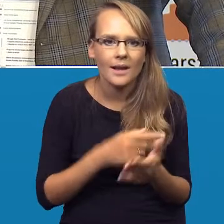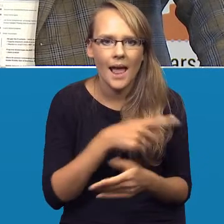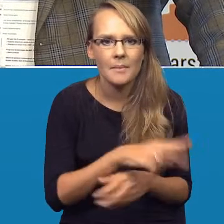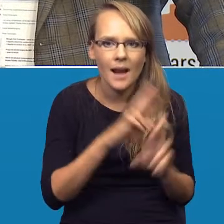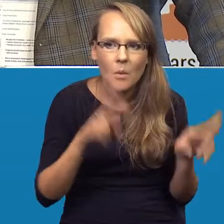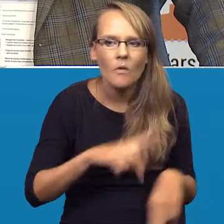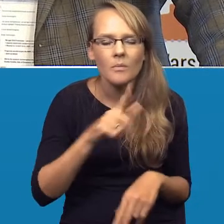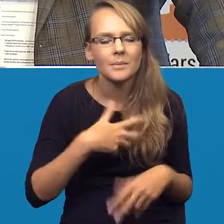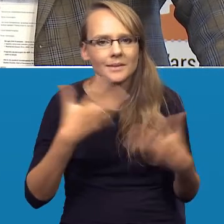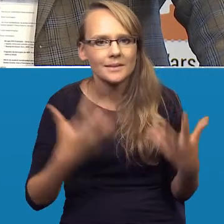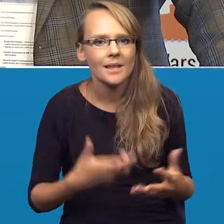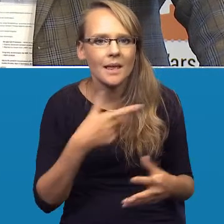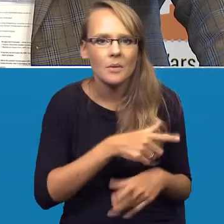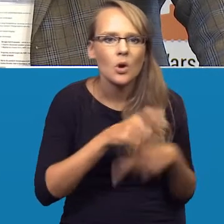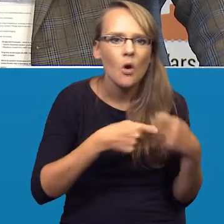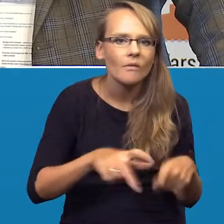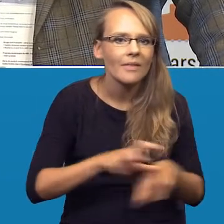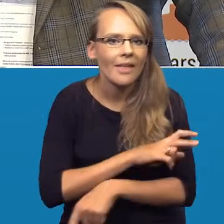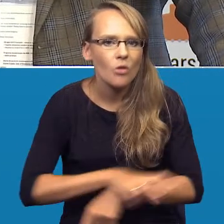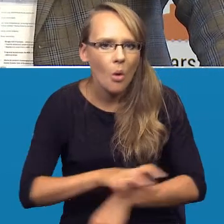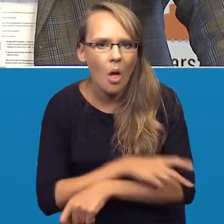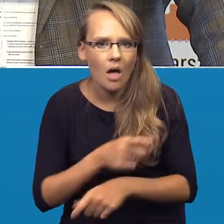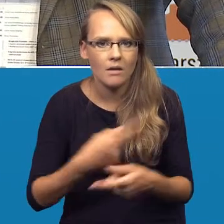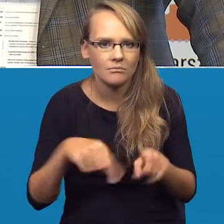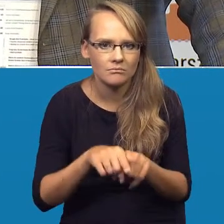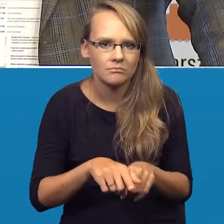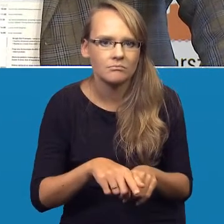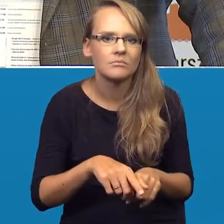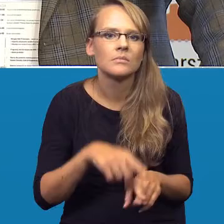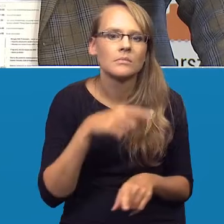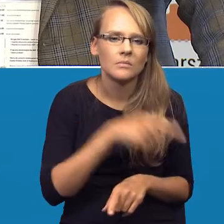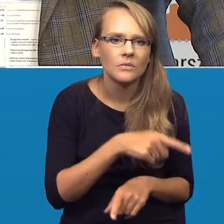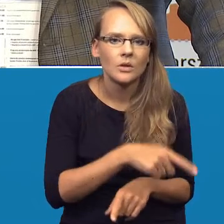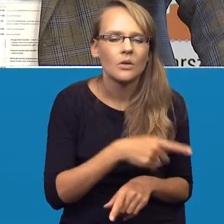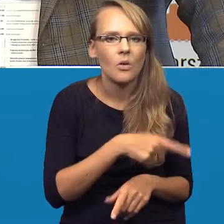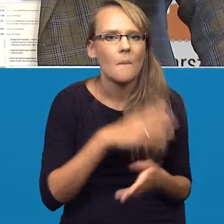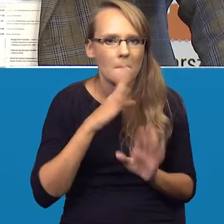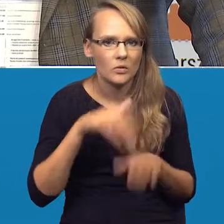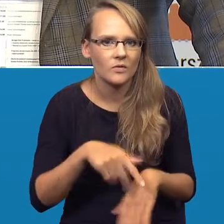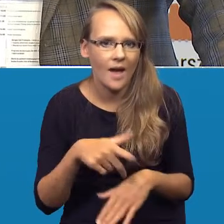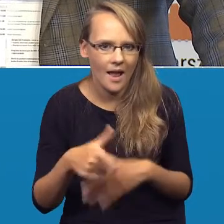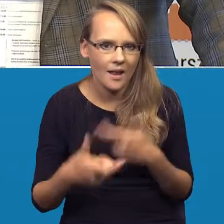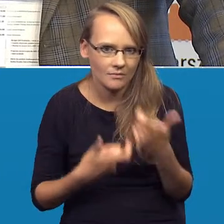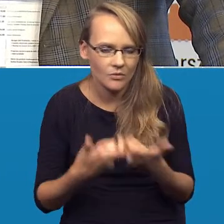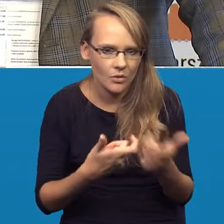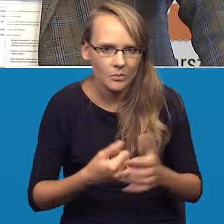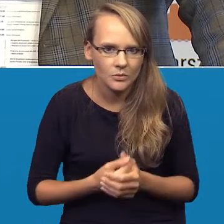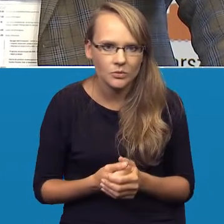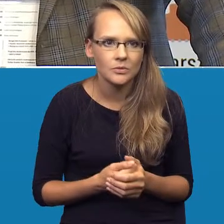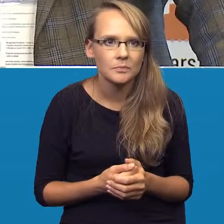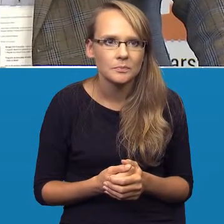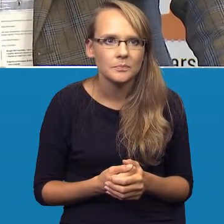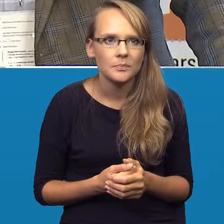jakby implementować rozwiązania i technologie, które by taką ideę pozwalały realizować.